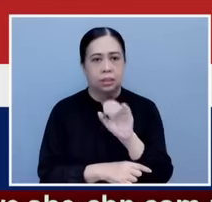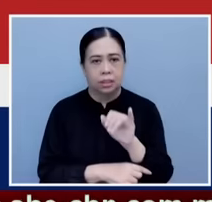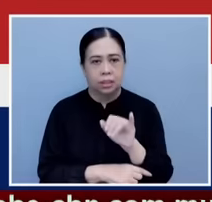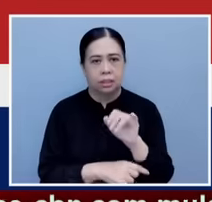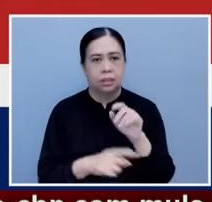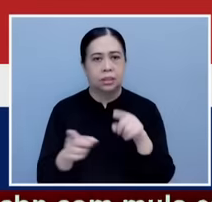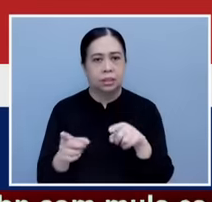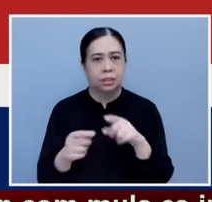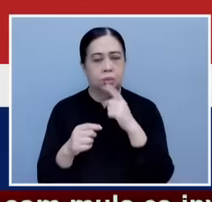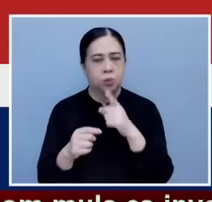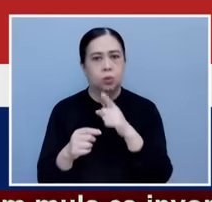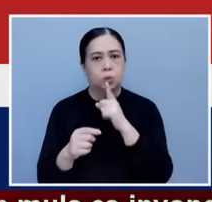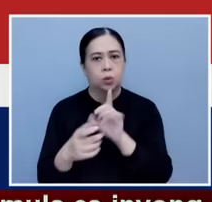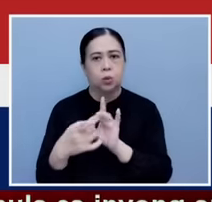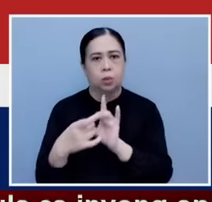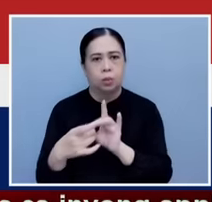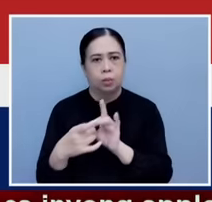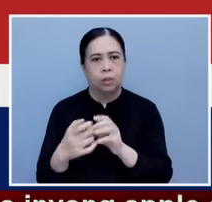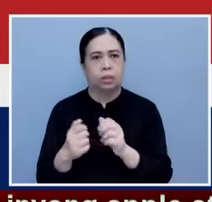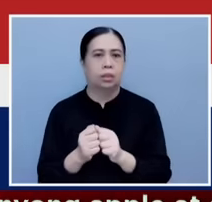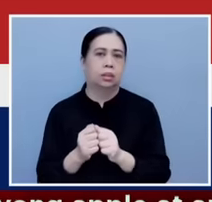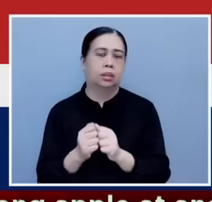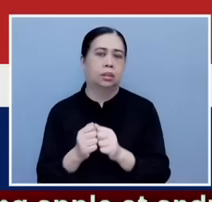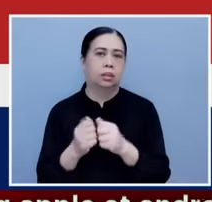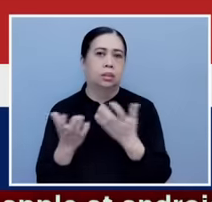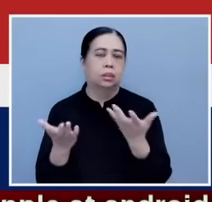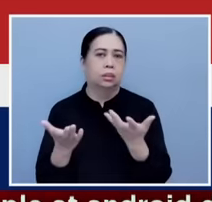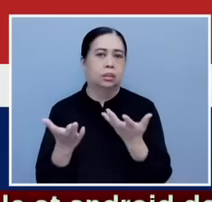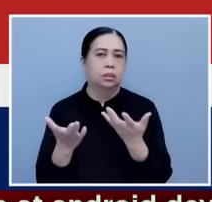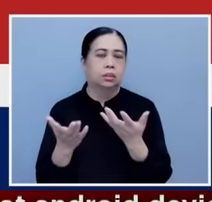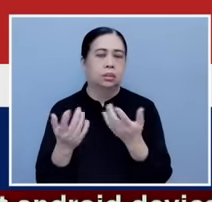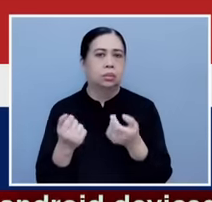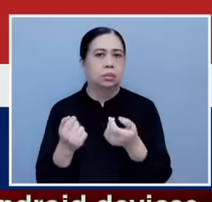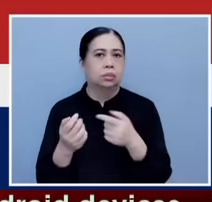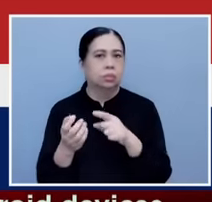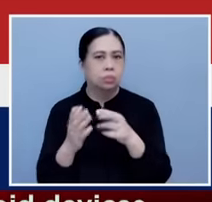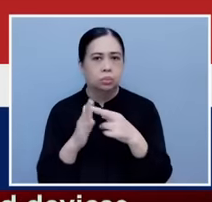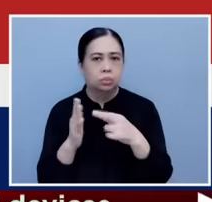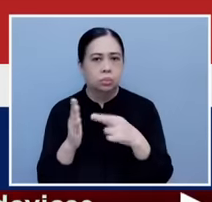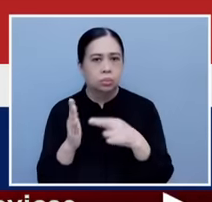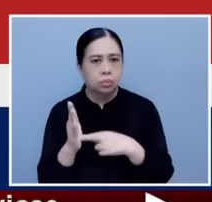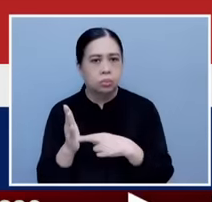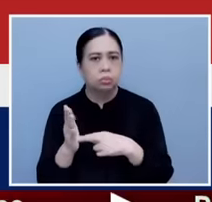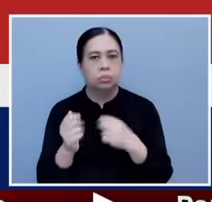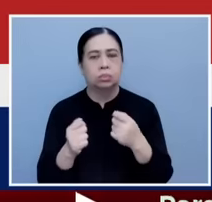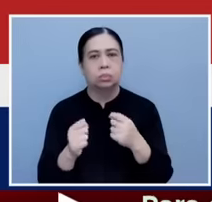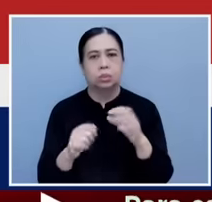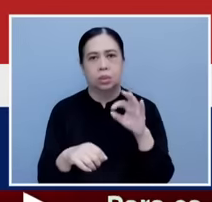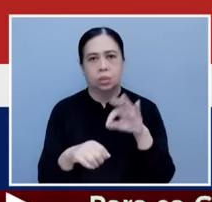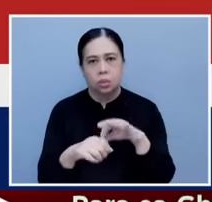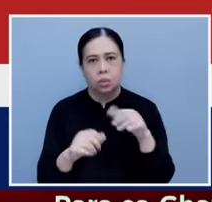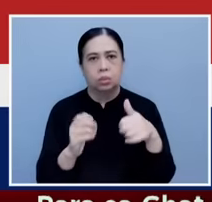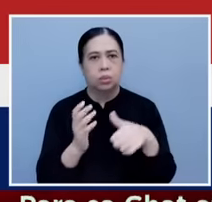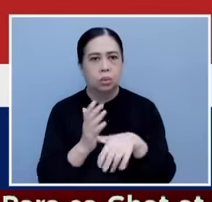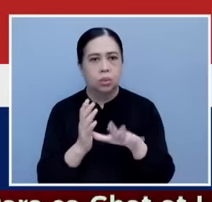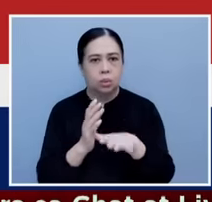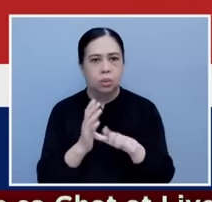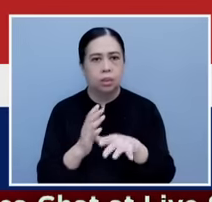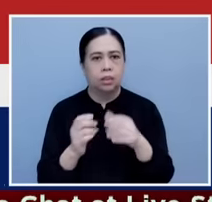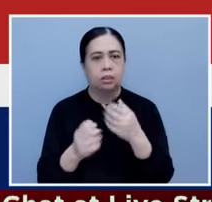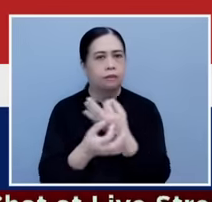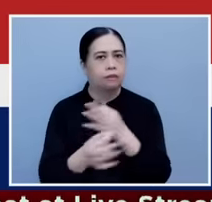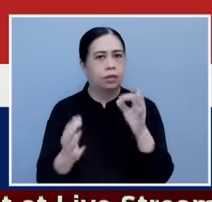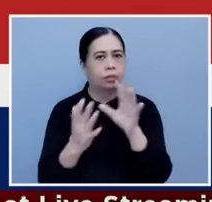that they will fully cooperate in as far as all the regulations or the guidelines election is concerned. Their freedom of